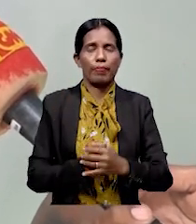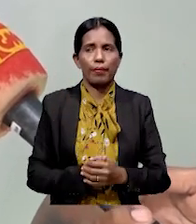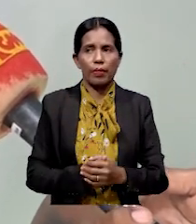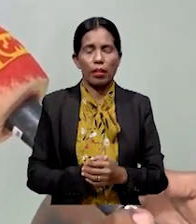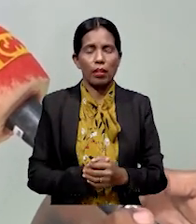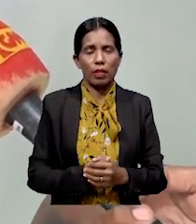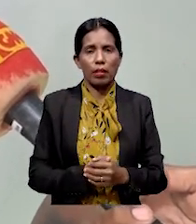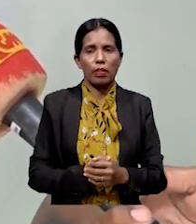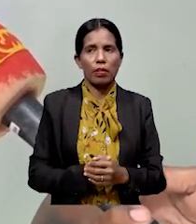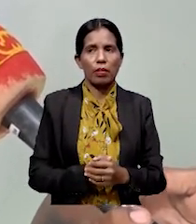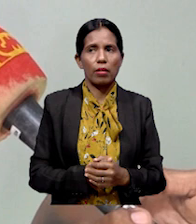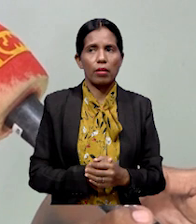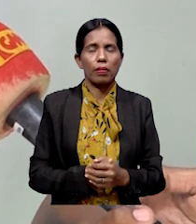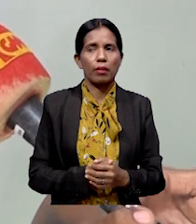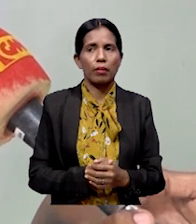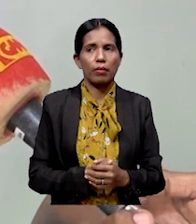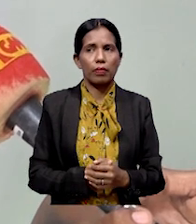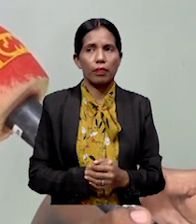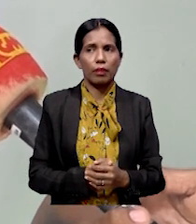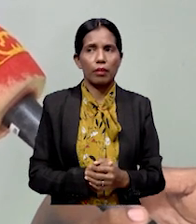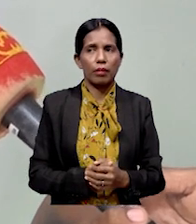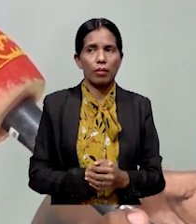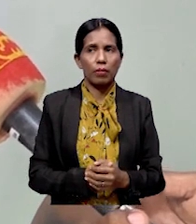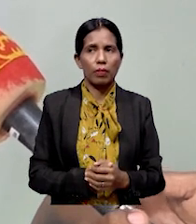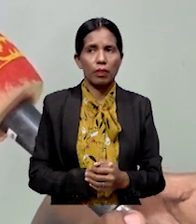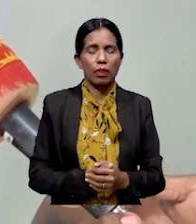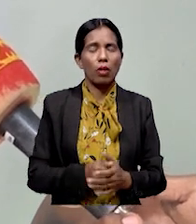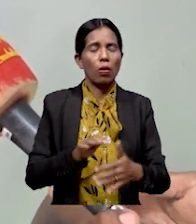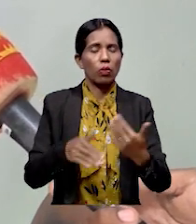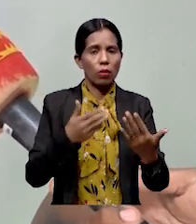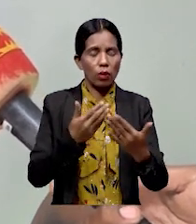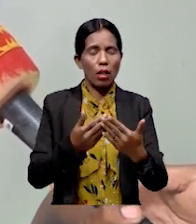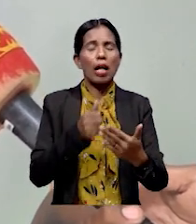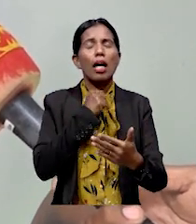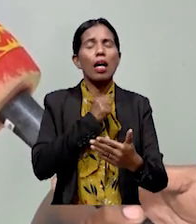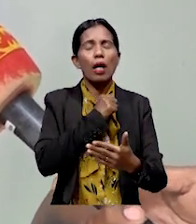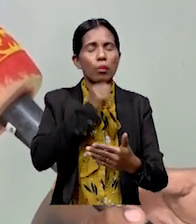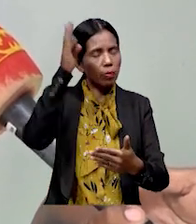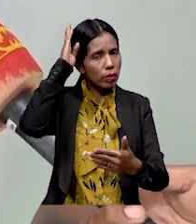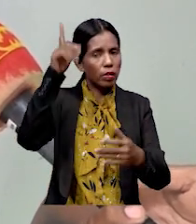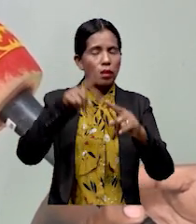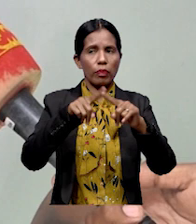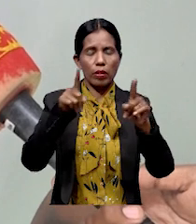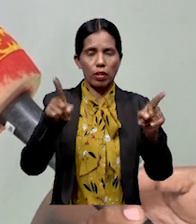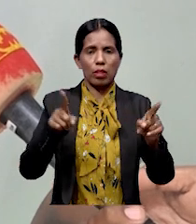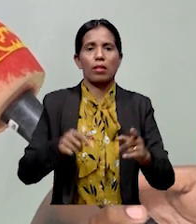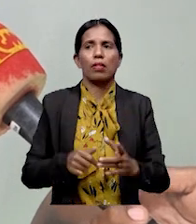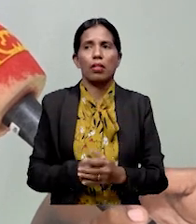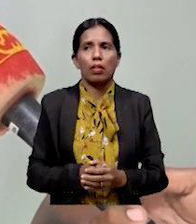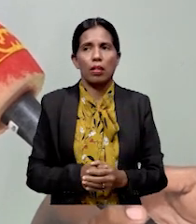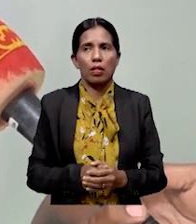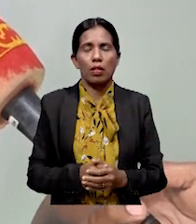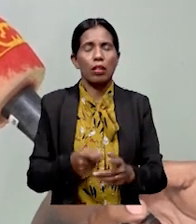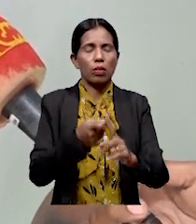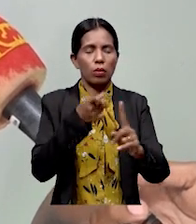ba a nivel de bispusira ni ni diferensa katak det mak katak nia mai